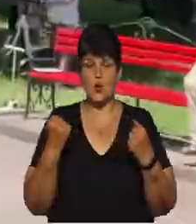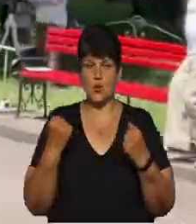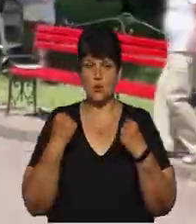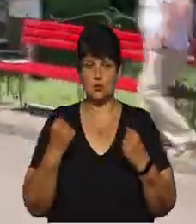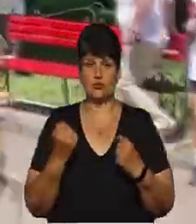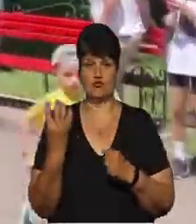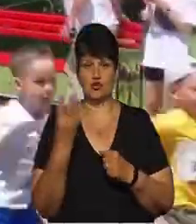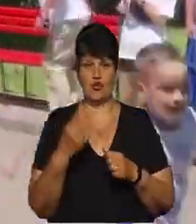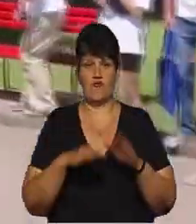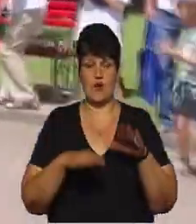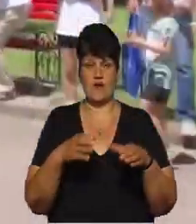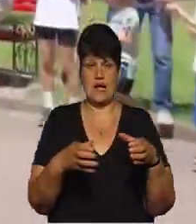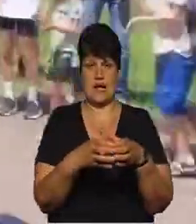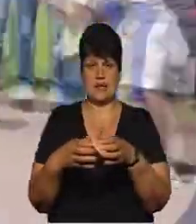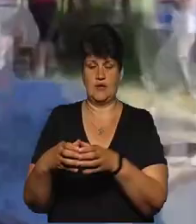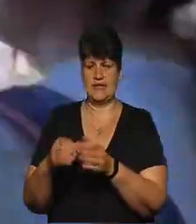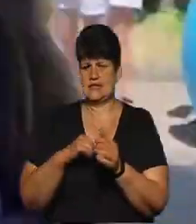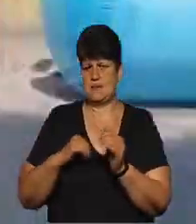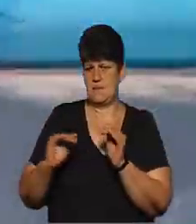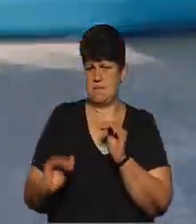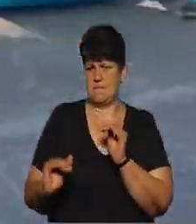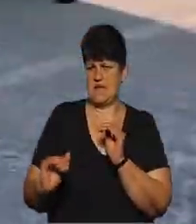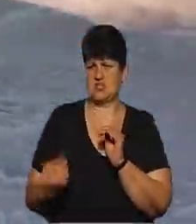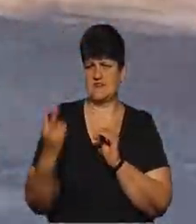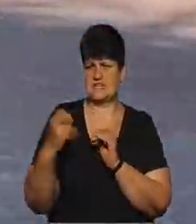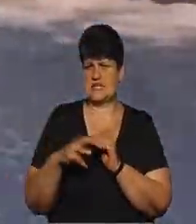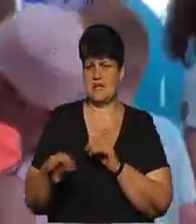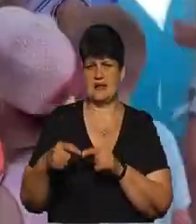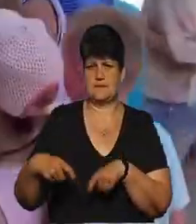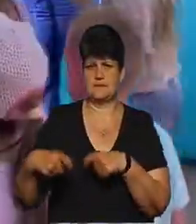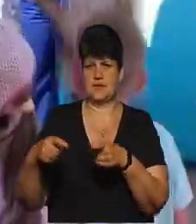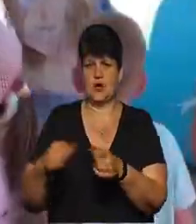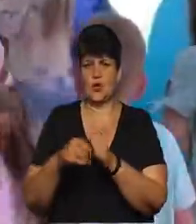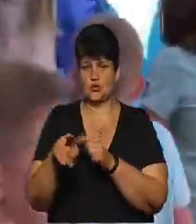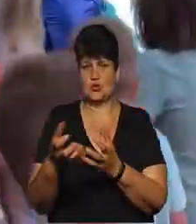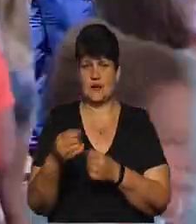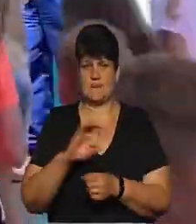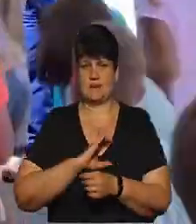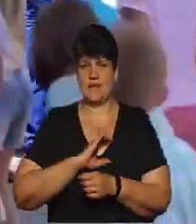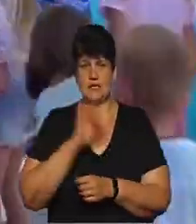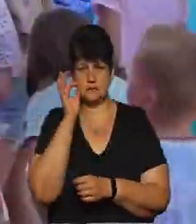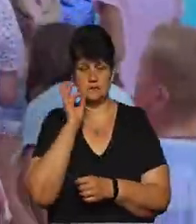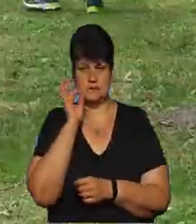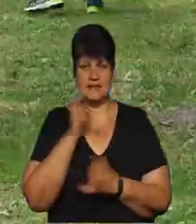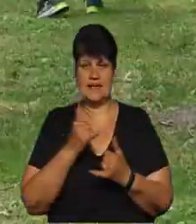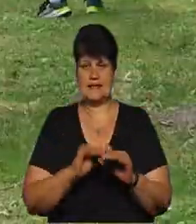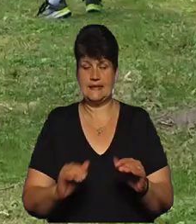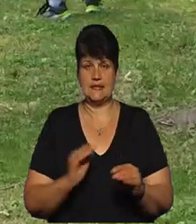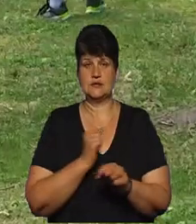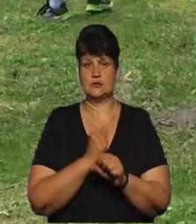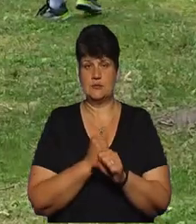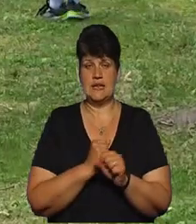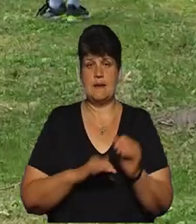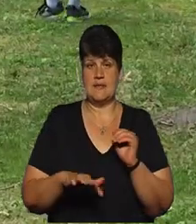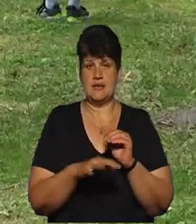категоріях. Дистанція для наймолодших учасників забігу – 200 метрів. На фініші кожен отримує медаль та солодощі. Для дітей також облаштували майданчики, де